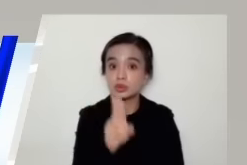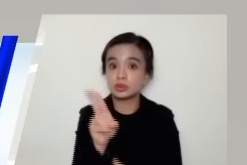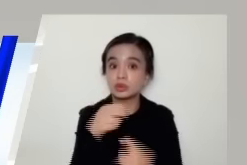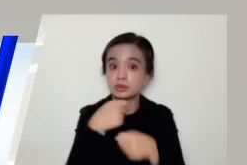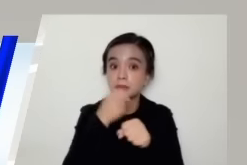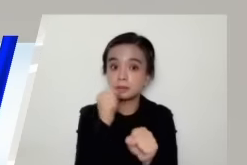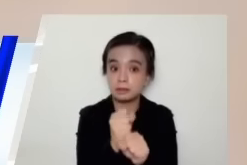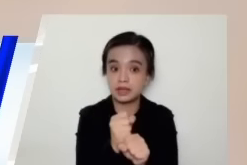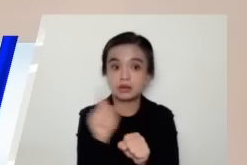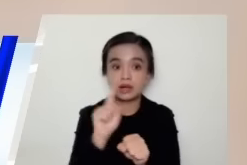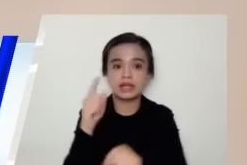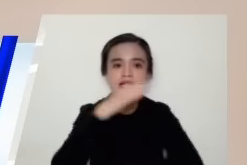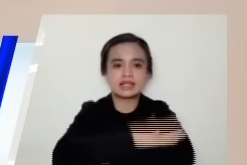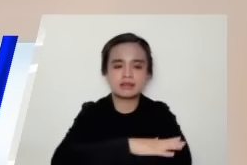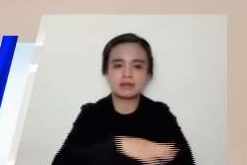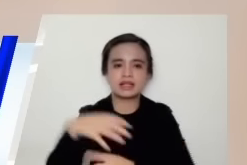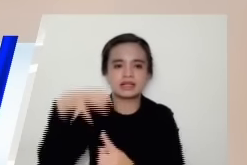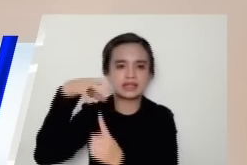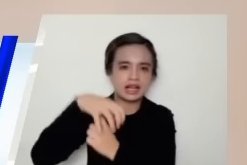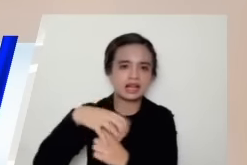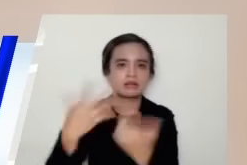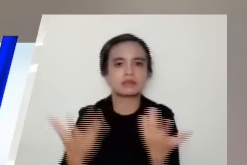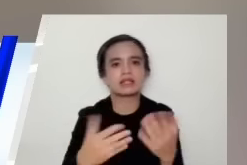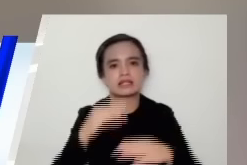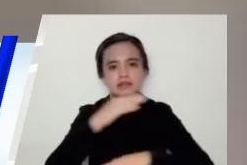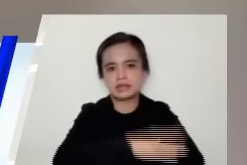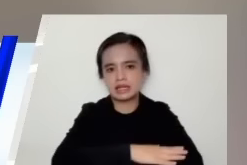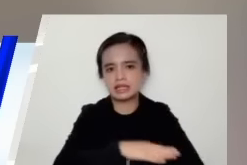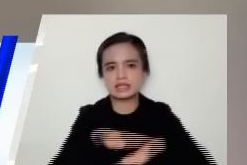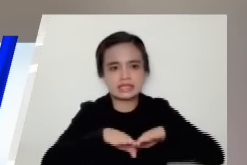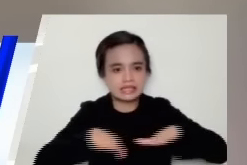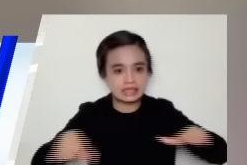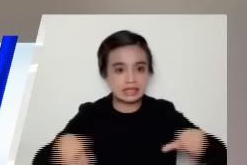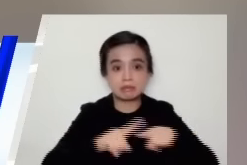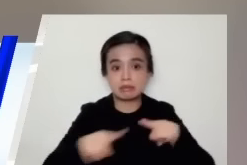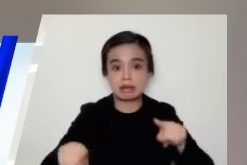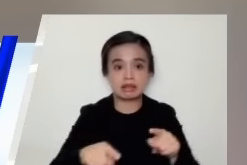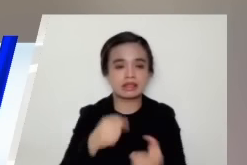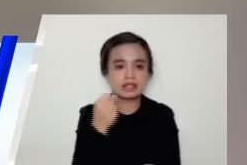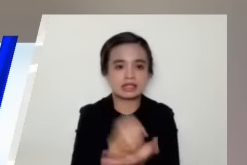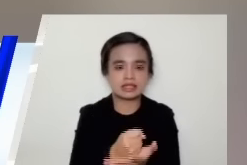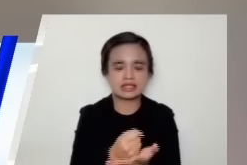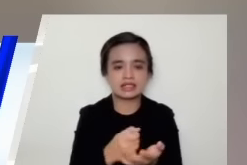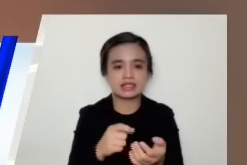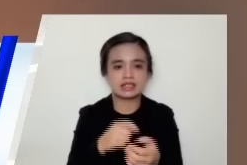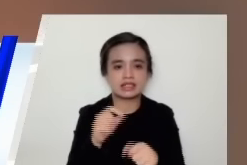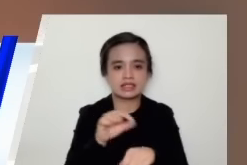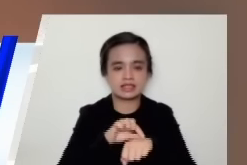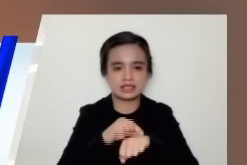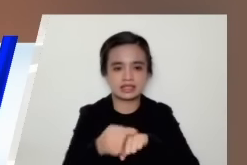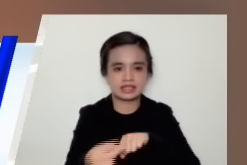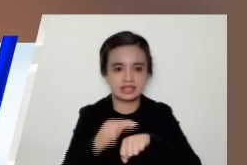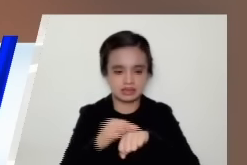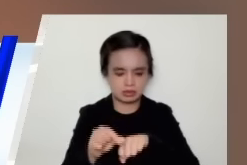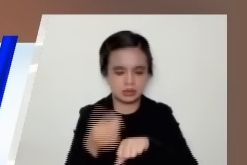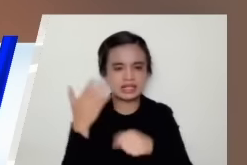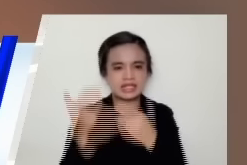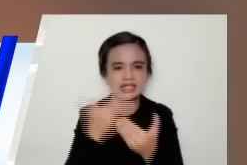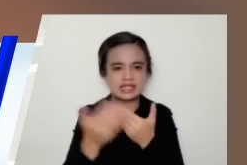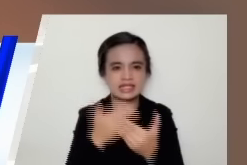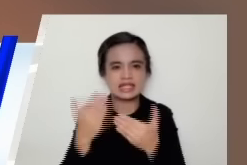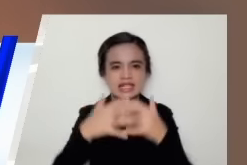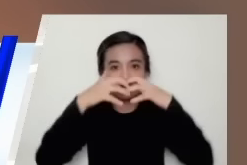lamp, mesa, pati tiles. Pero dahil tila balat sibuyas din ang balat ng bawang sa pagkamarupok, diniskartehan niya